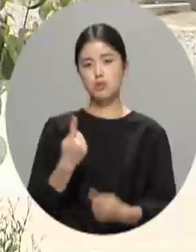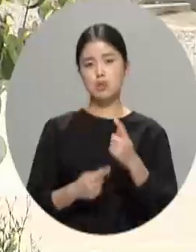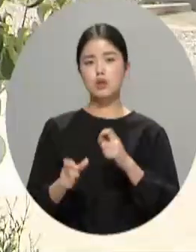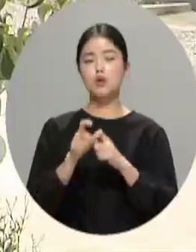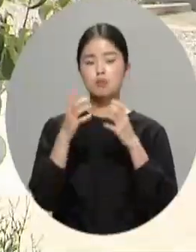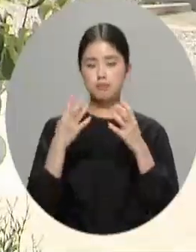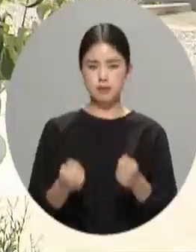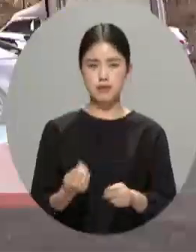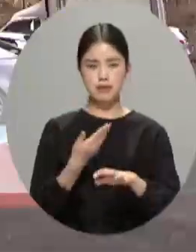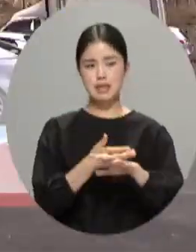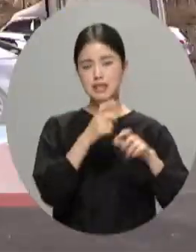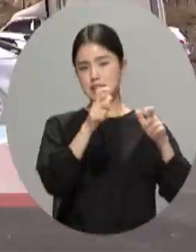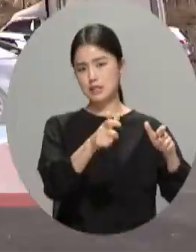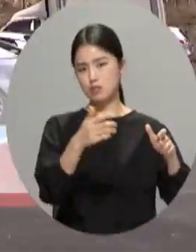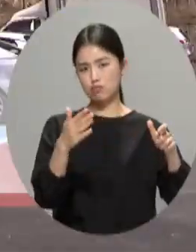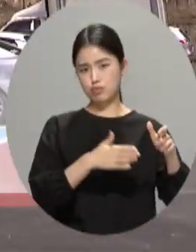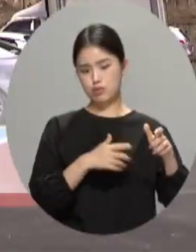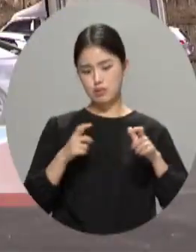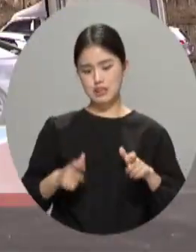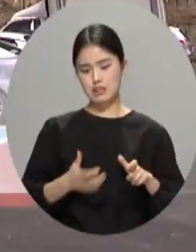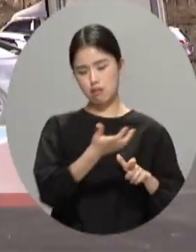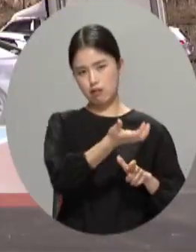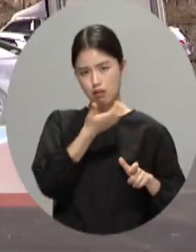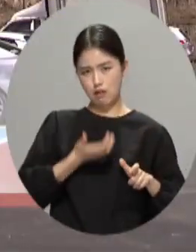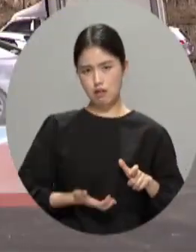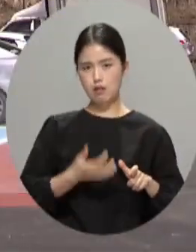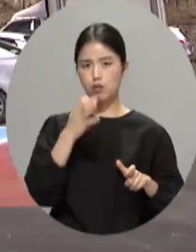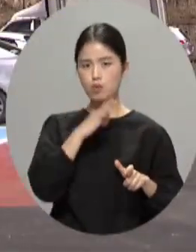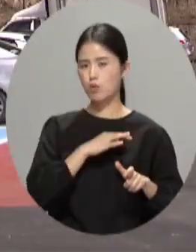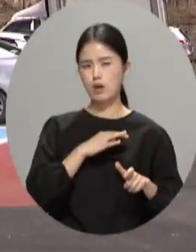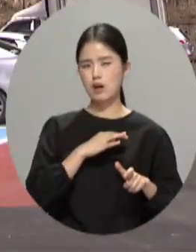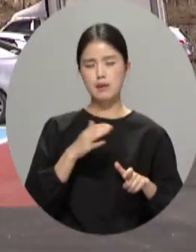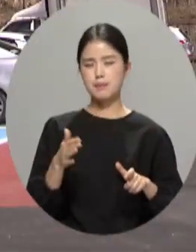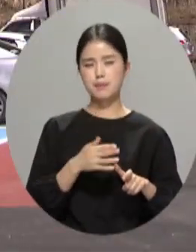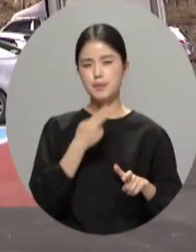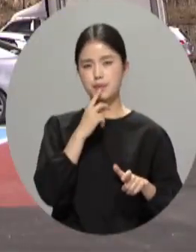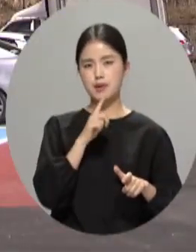것으로 타 지역으로부터 인구 유입 효과가 크지 않다는 분석입니다.